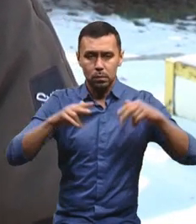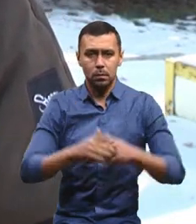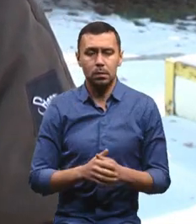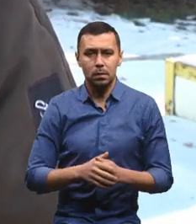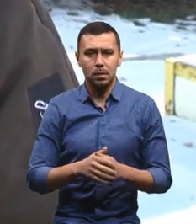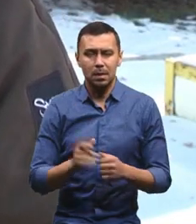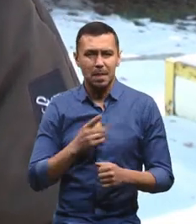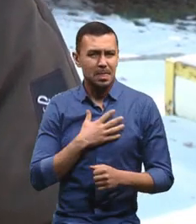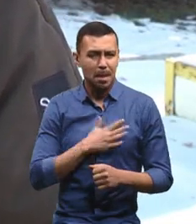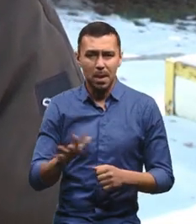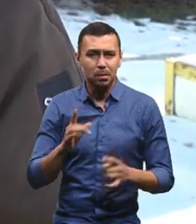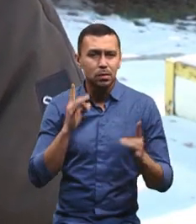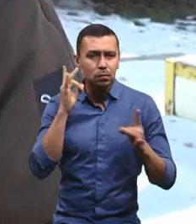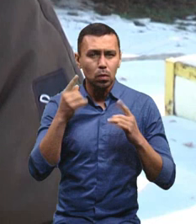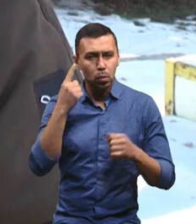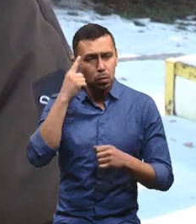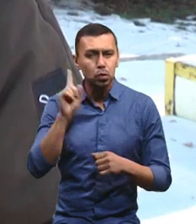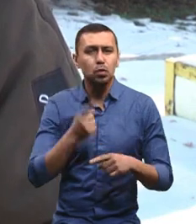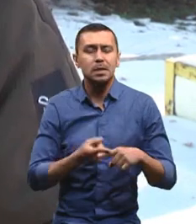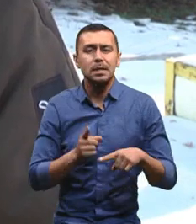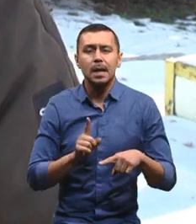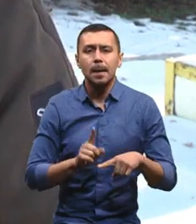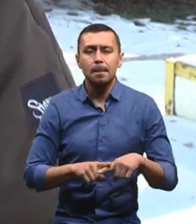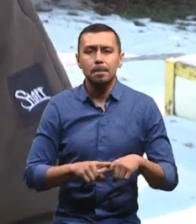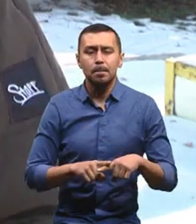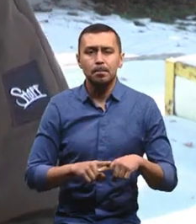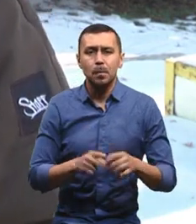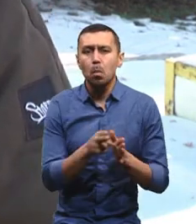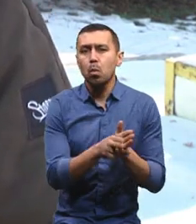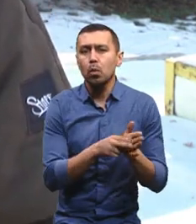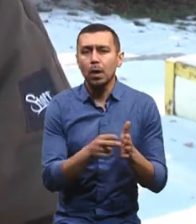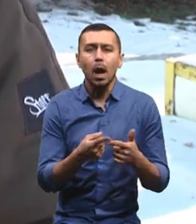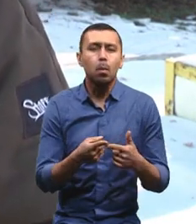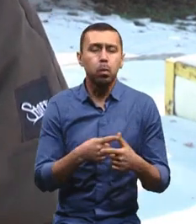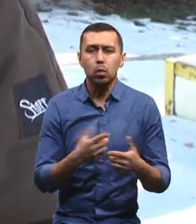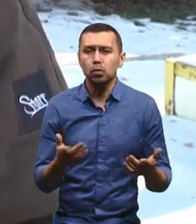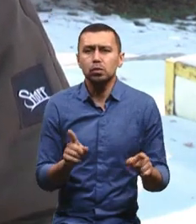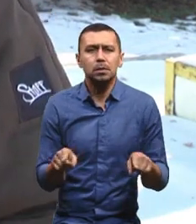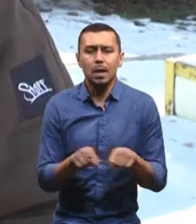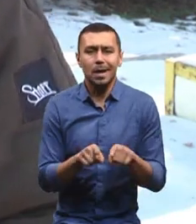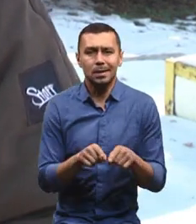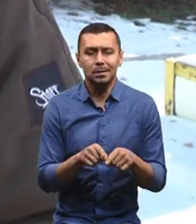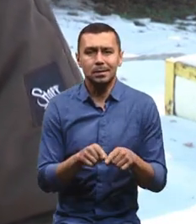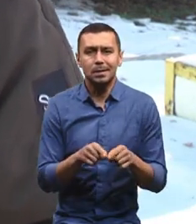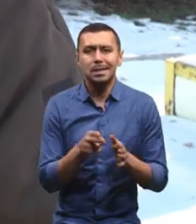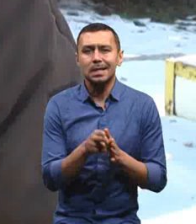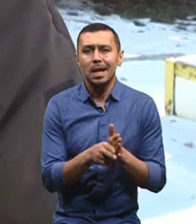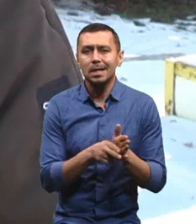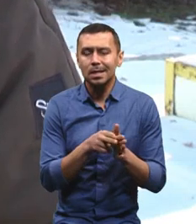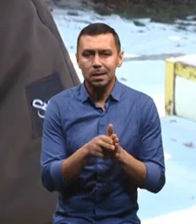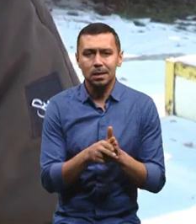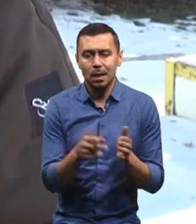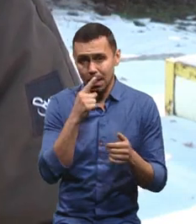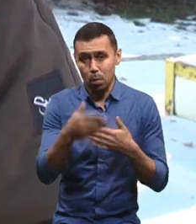неприємний такий звук що подумала що то потяг або ну щось таке залізничне Залізнична тому що